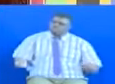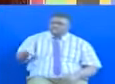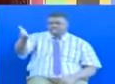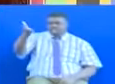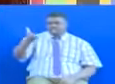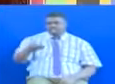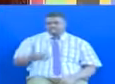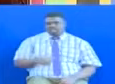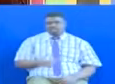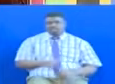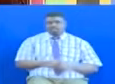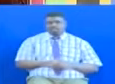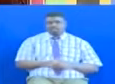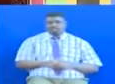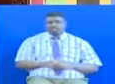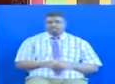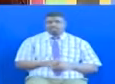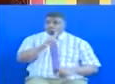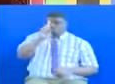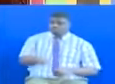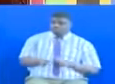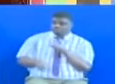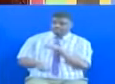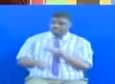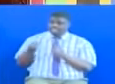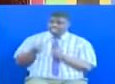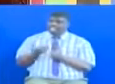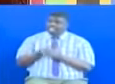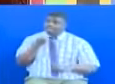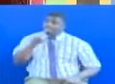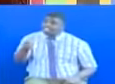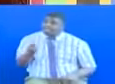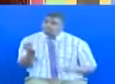Unauliza hela zimekuwa, mlisema tuweke fedha